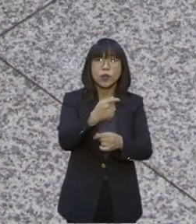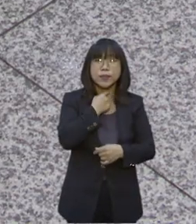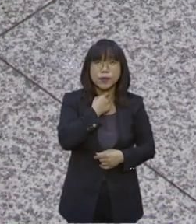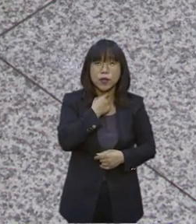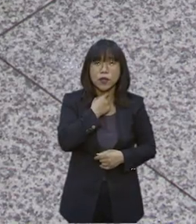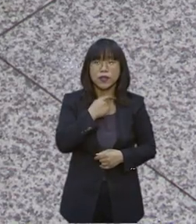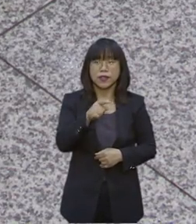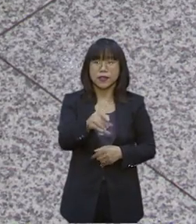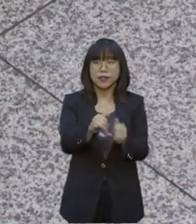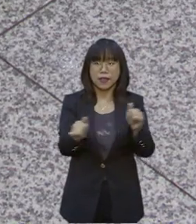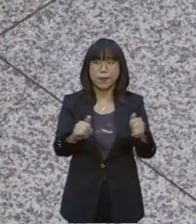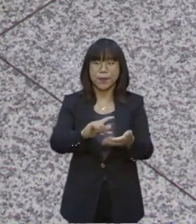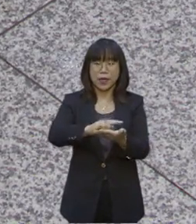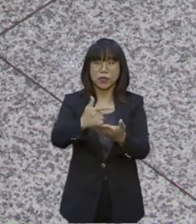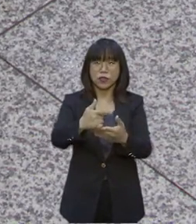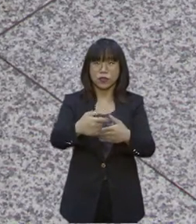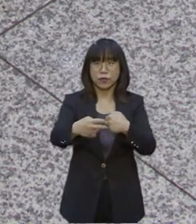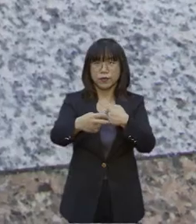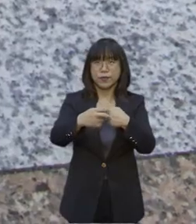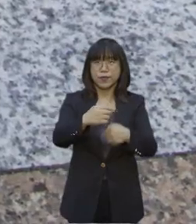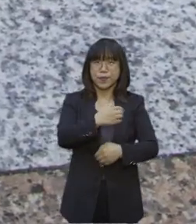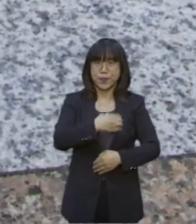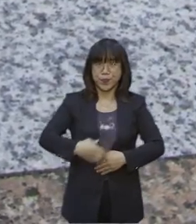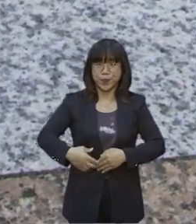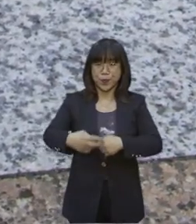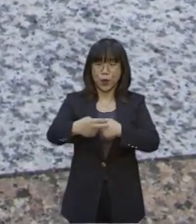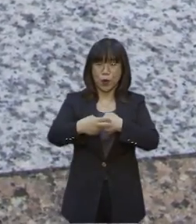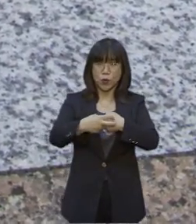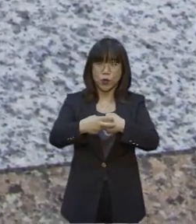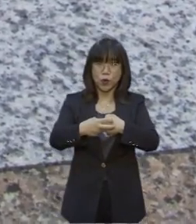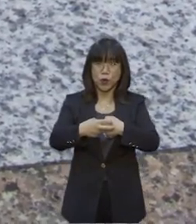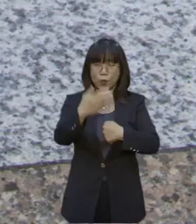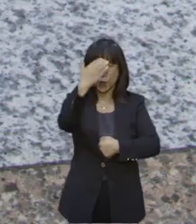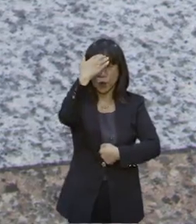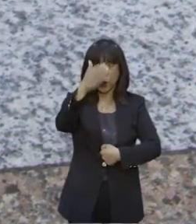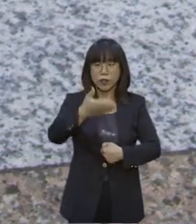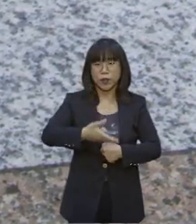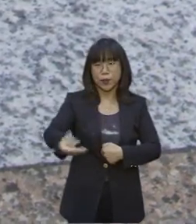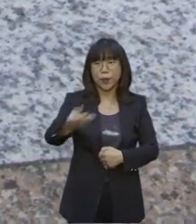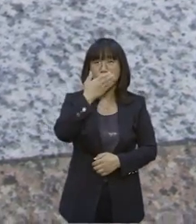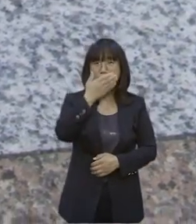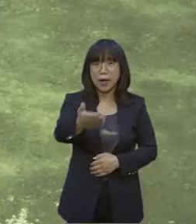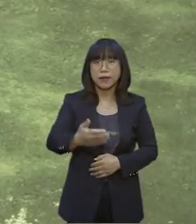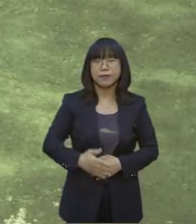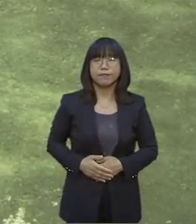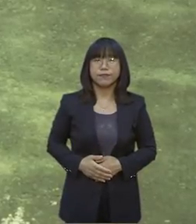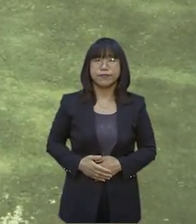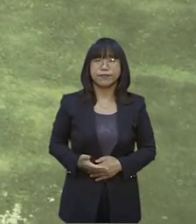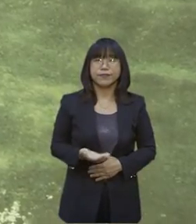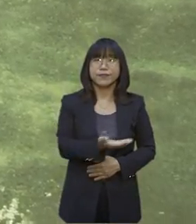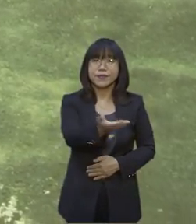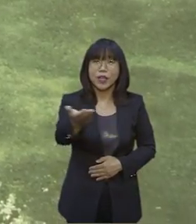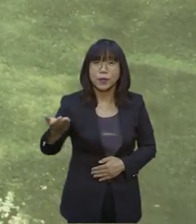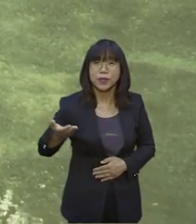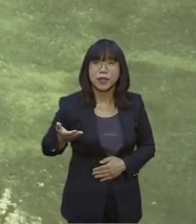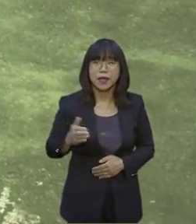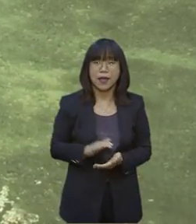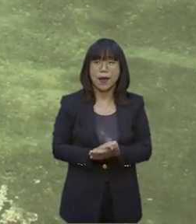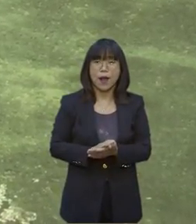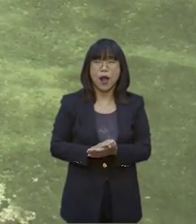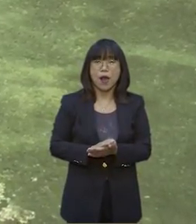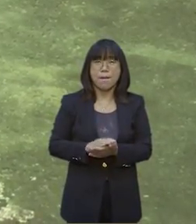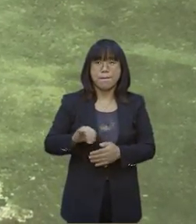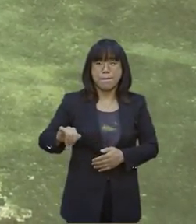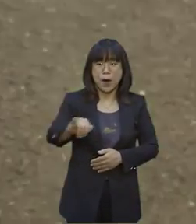겪는 주민들을 위한 서비스로 강서구 보건소를 방문하면 무상 대여할 수 있습니다. 이 밖에도